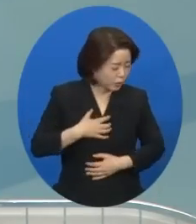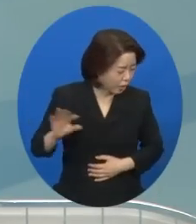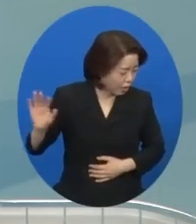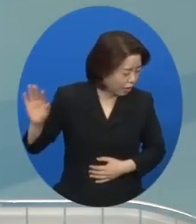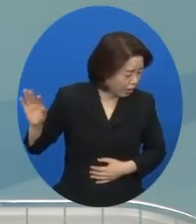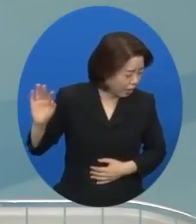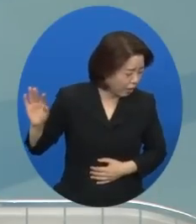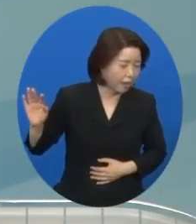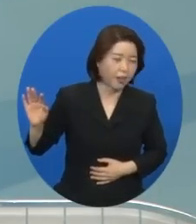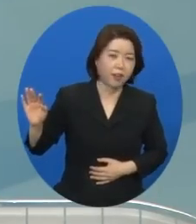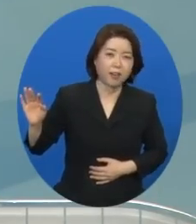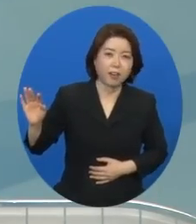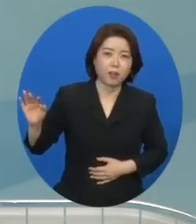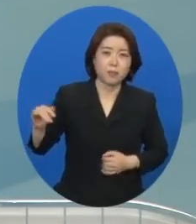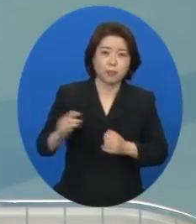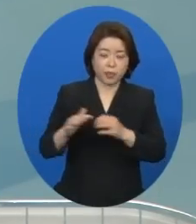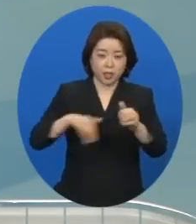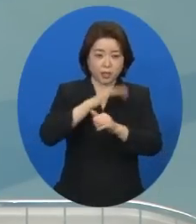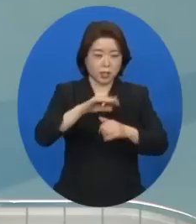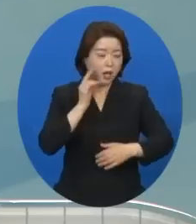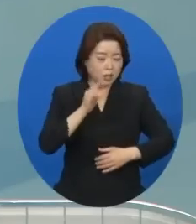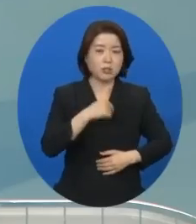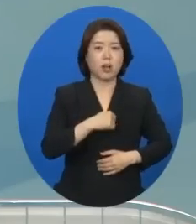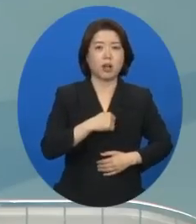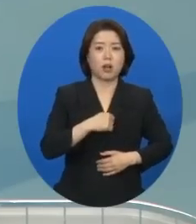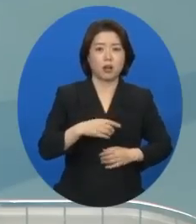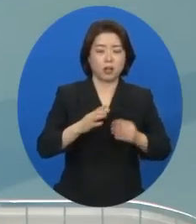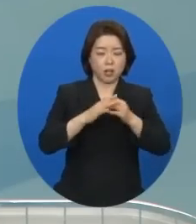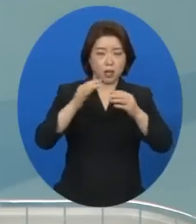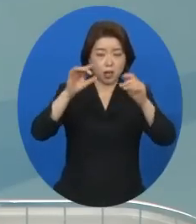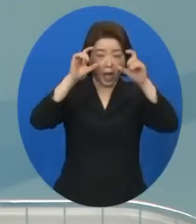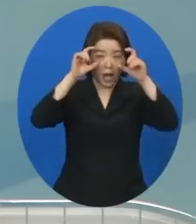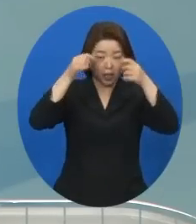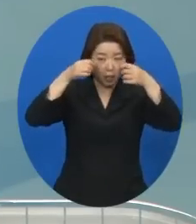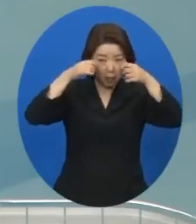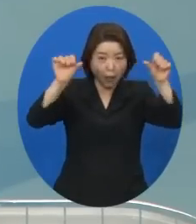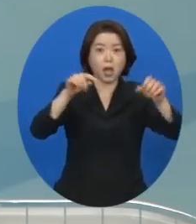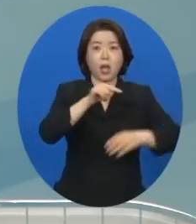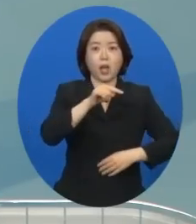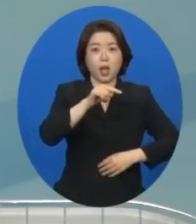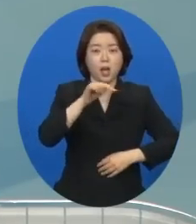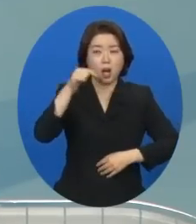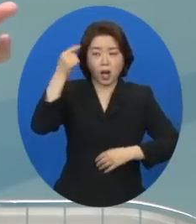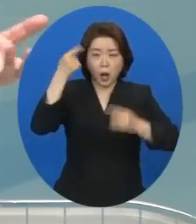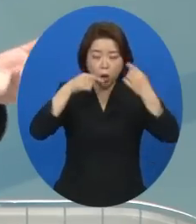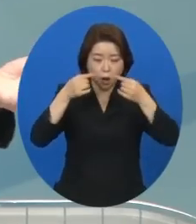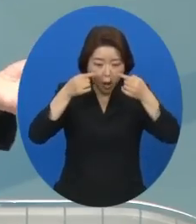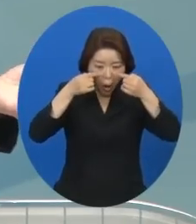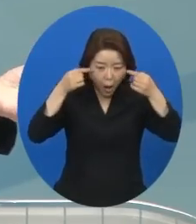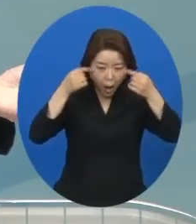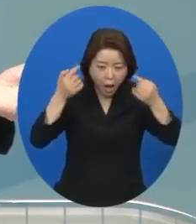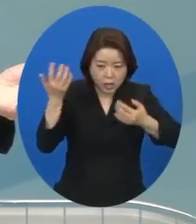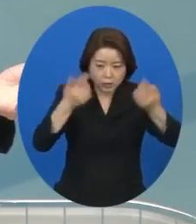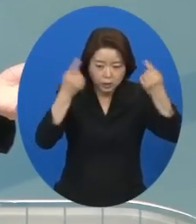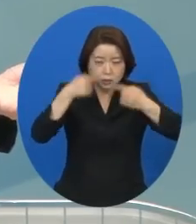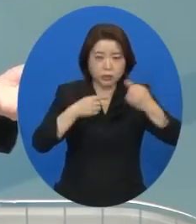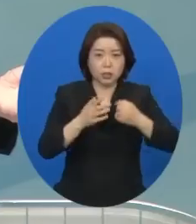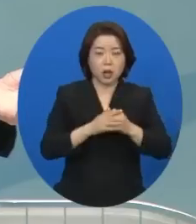걱정이더라고요. 상황은 심각한데 안경은 깨졌으니까 안경 없이 설교를 여러 번